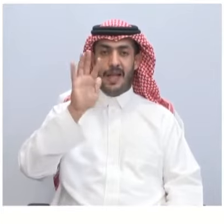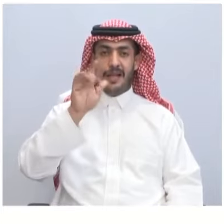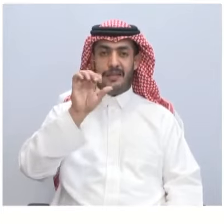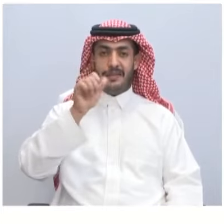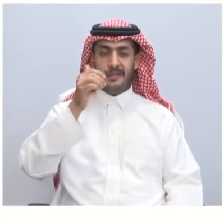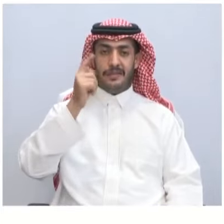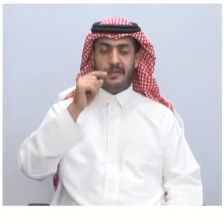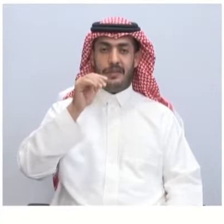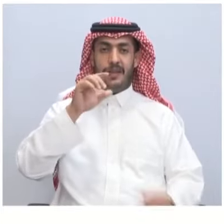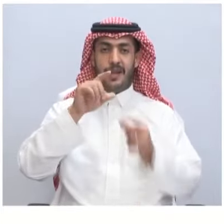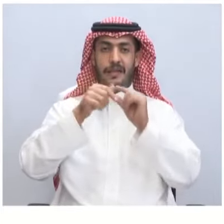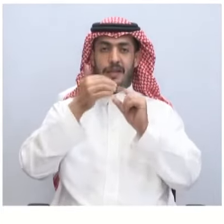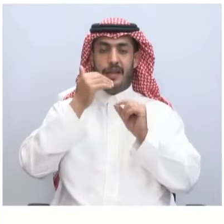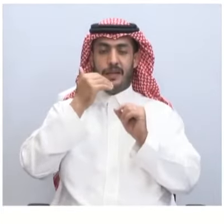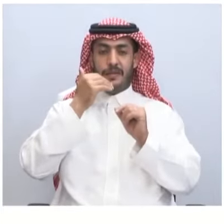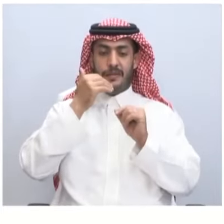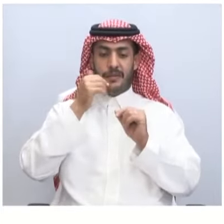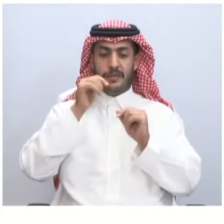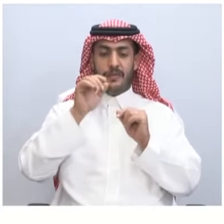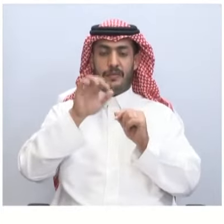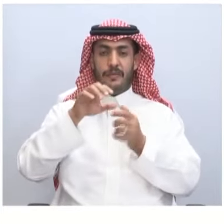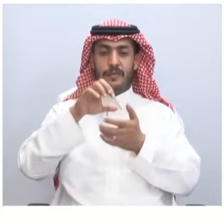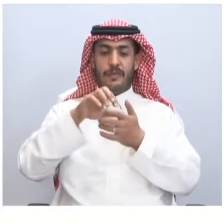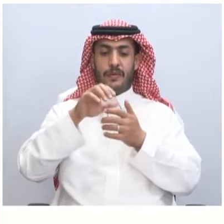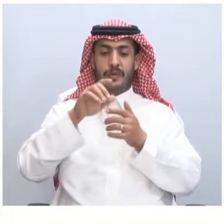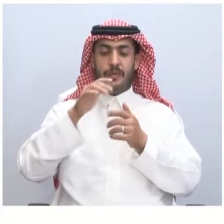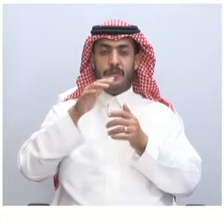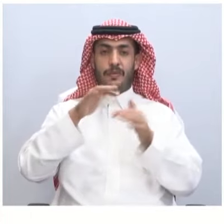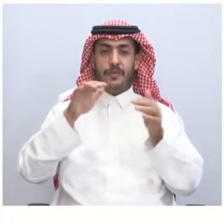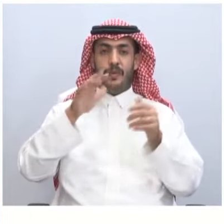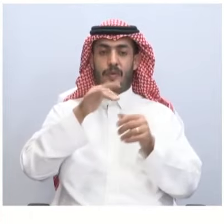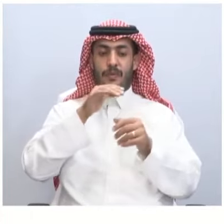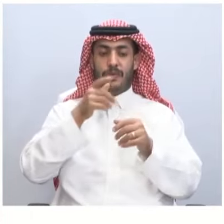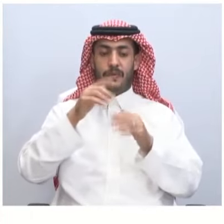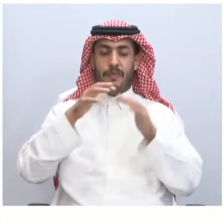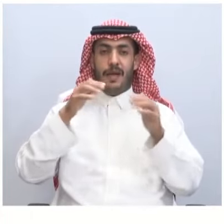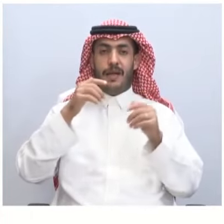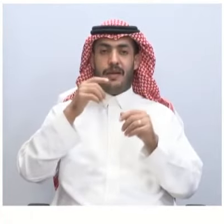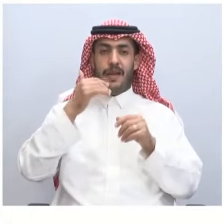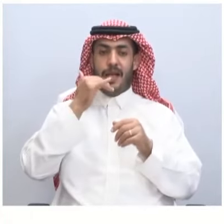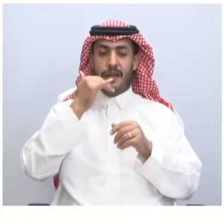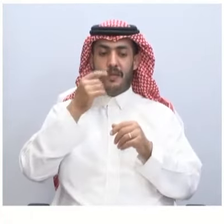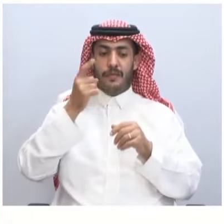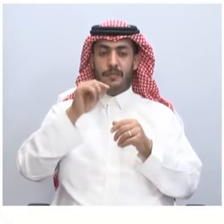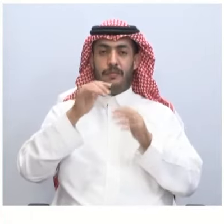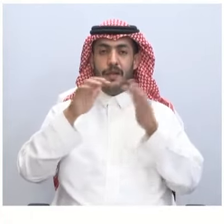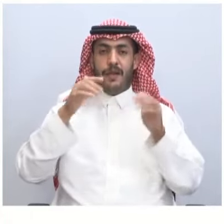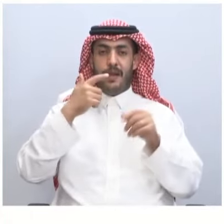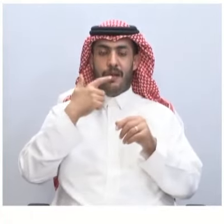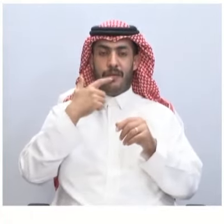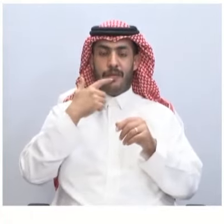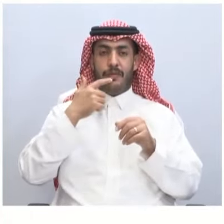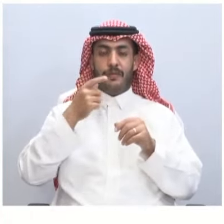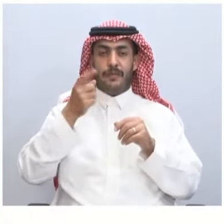الخليج العربي ولها سواحل على بحر عمان وبحر العرب والبحر الاحمر